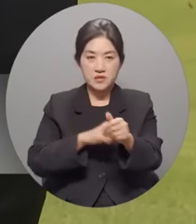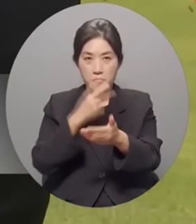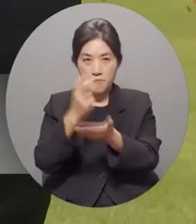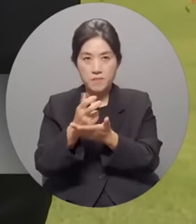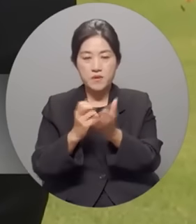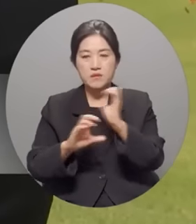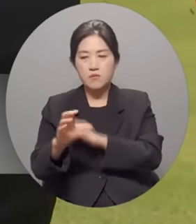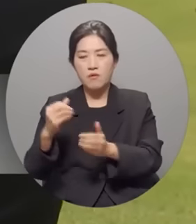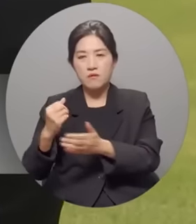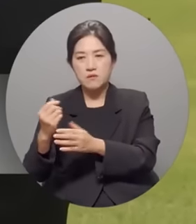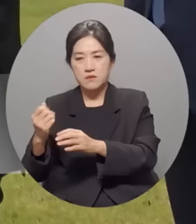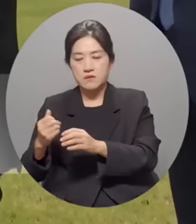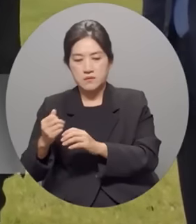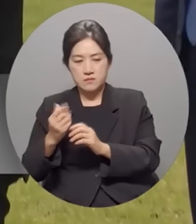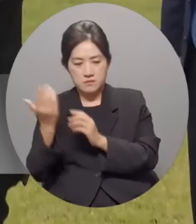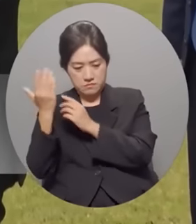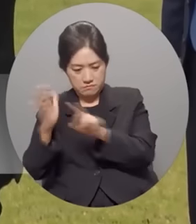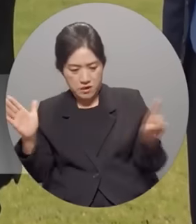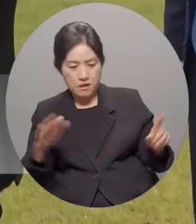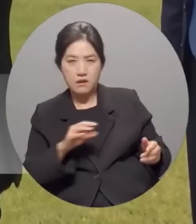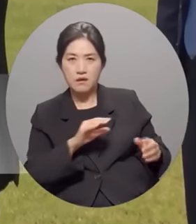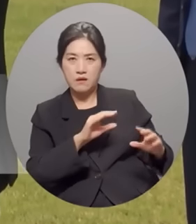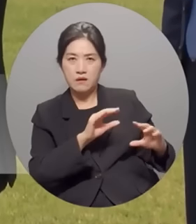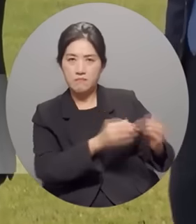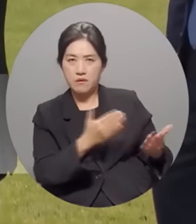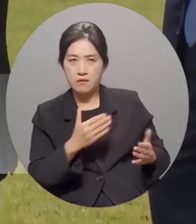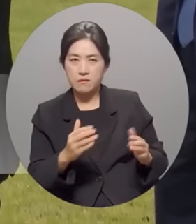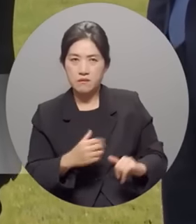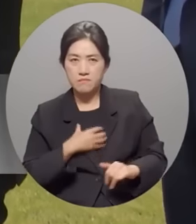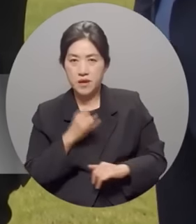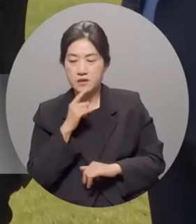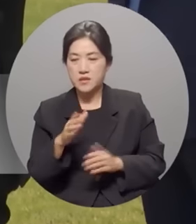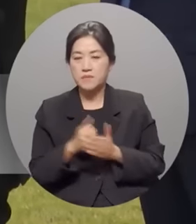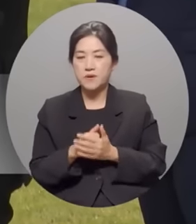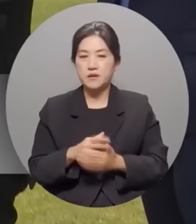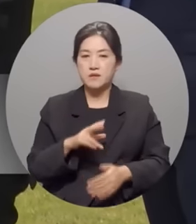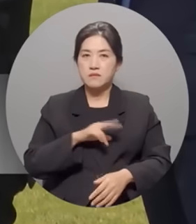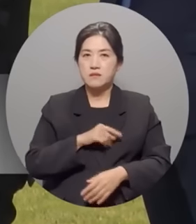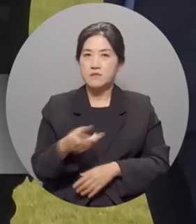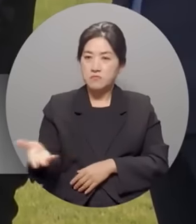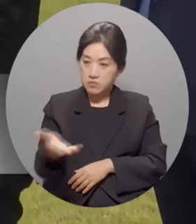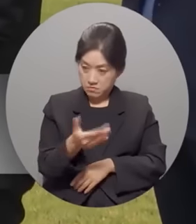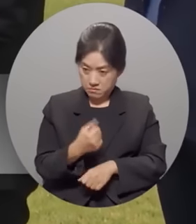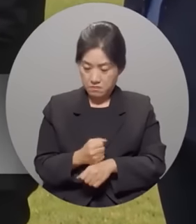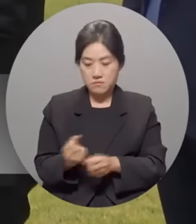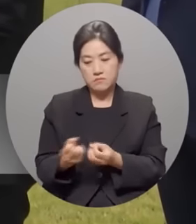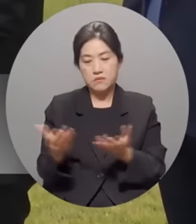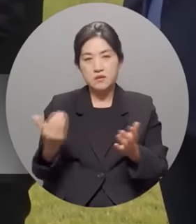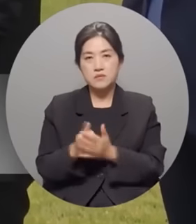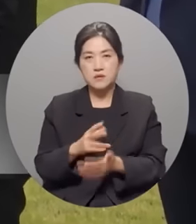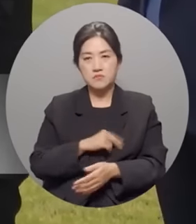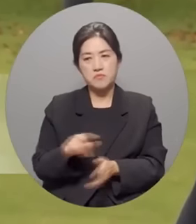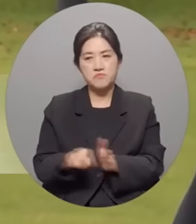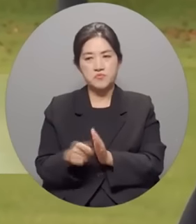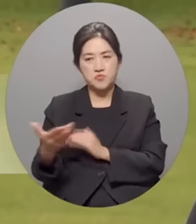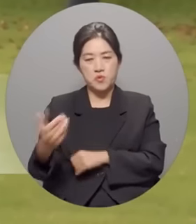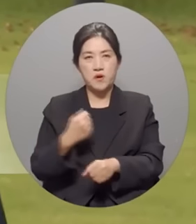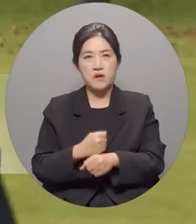이탈표가 나올 수 있다는 우려도 전했지만 윤 대통령은 당 의원들이 그러면 어쩔 수 없지만 의원들을